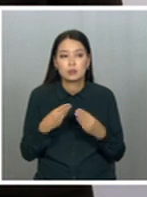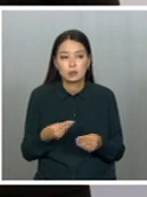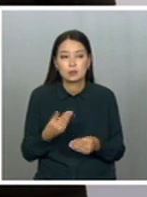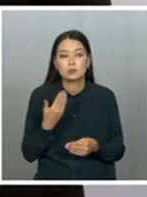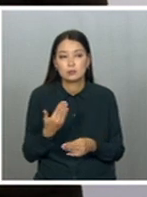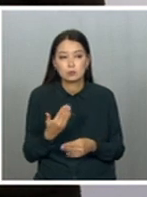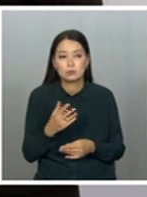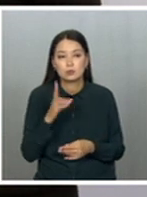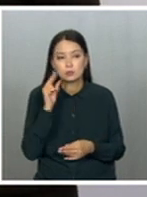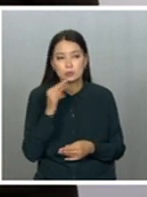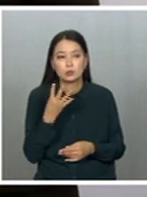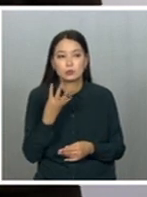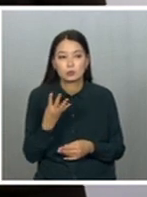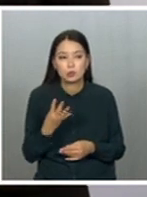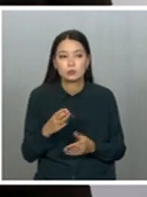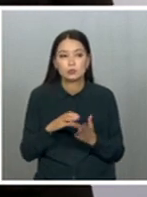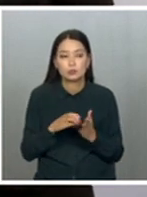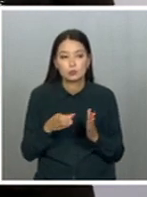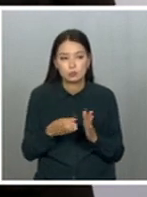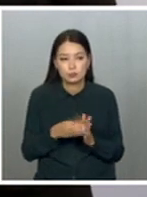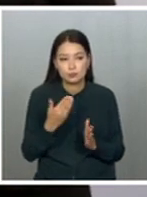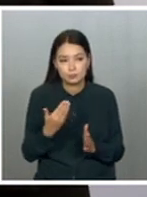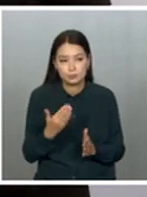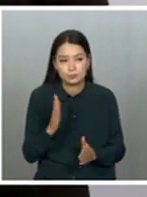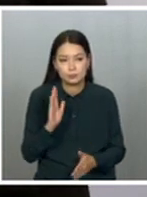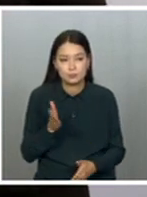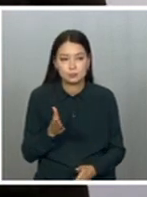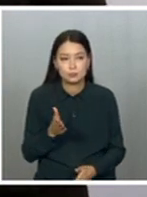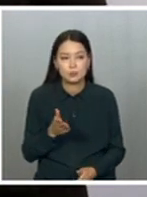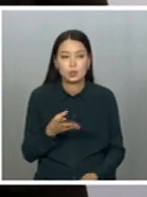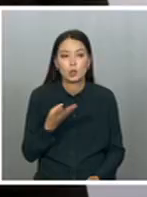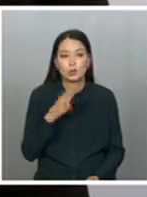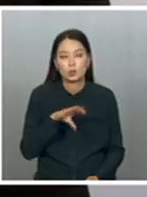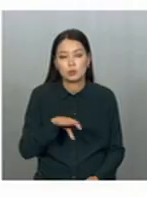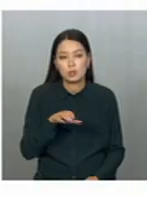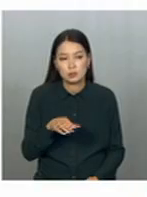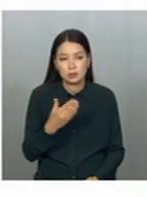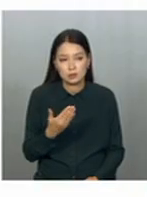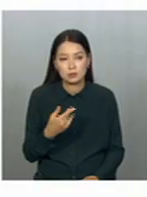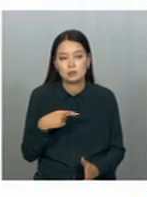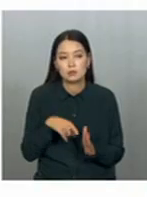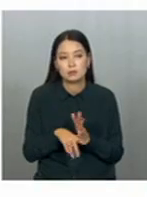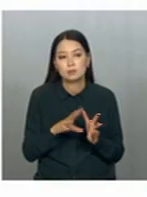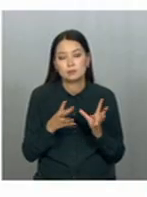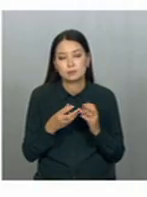пирамида 4 бұрышты қиық пирамида. 4 бұрышты қиық пирамиданың 12 қыры бар.